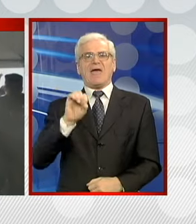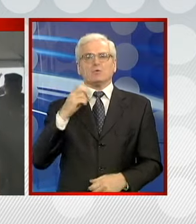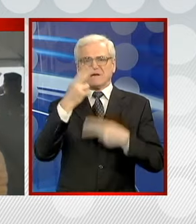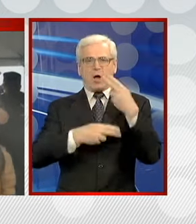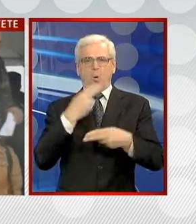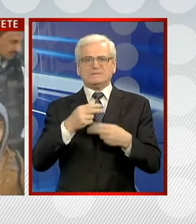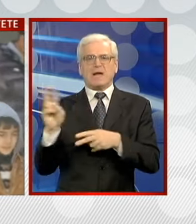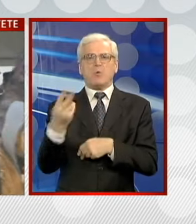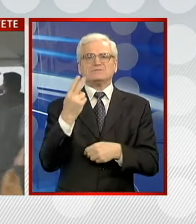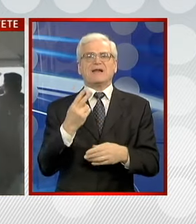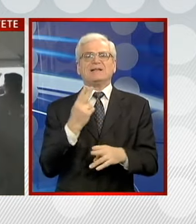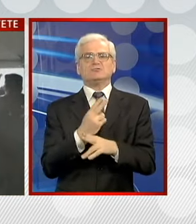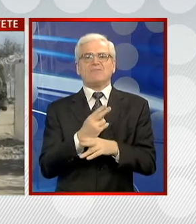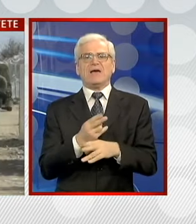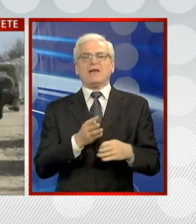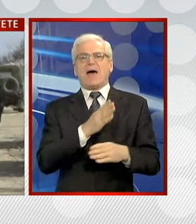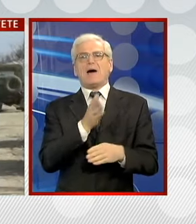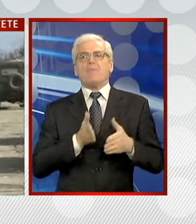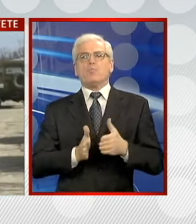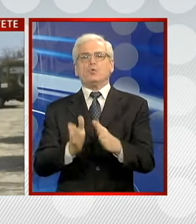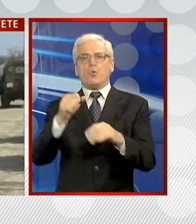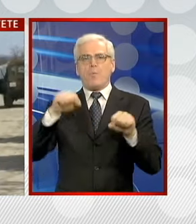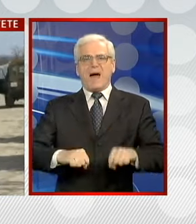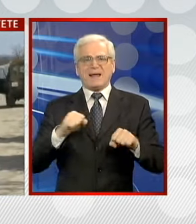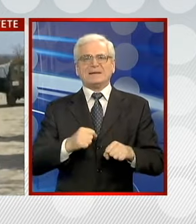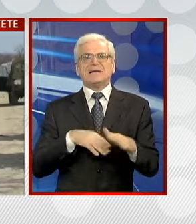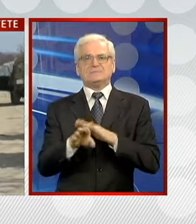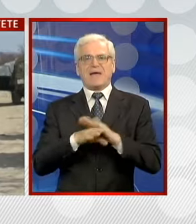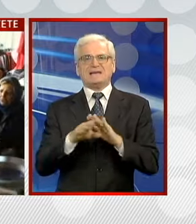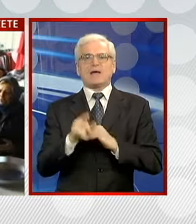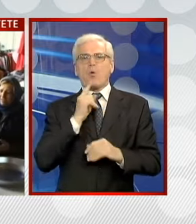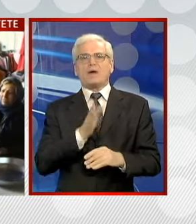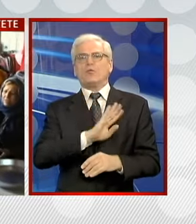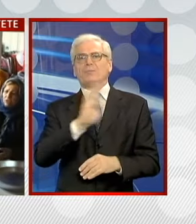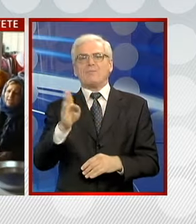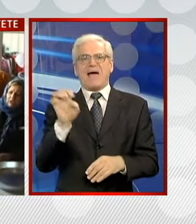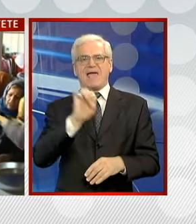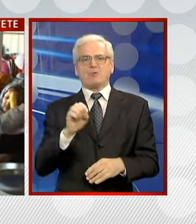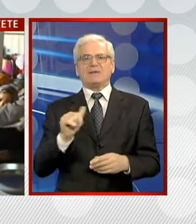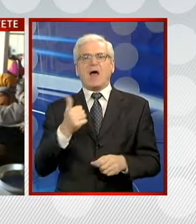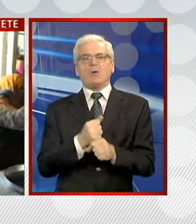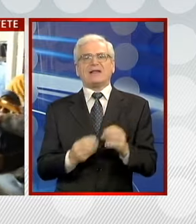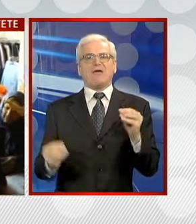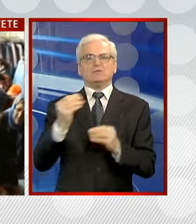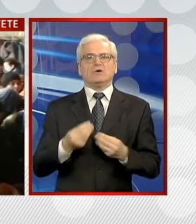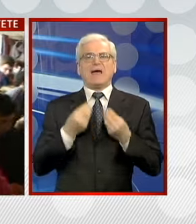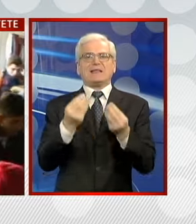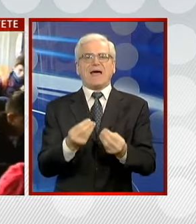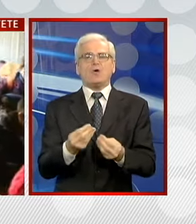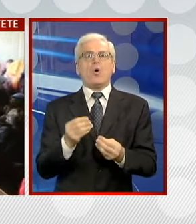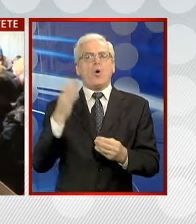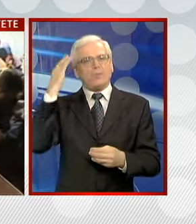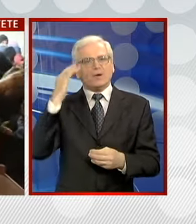Evropska komisija pozvala je zemlje duž balkanske rute migranata i izbjeglica koji idu ka Evropi da učine više u pružanju utočišta ljudima koji beže od